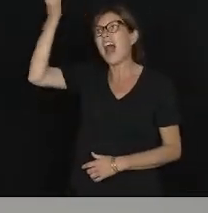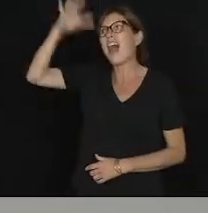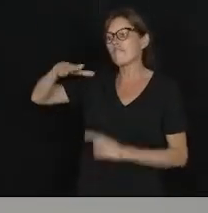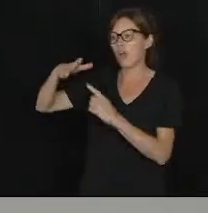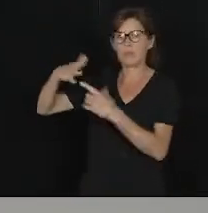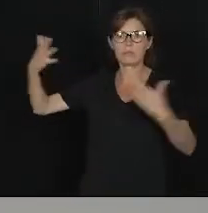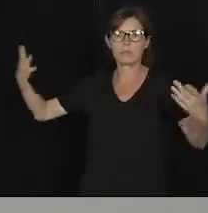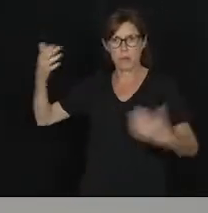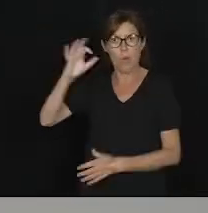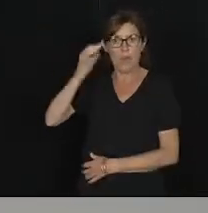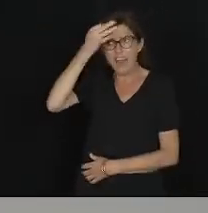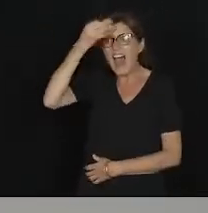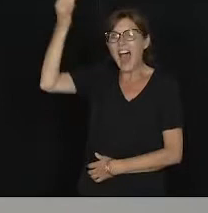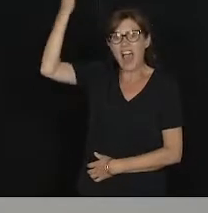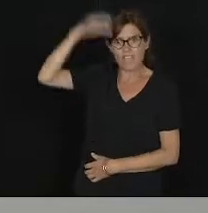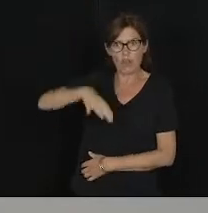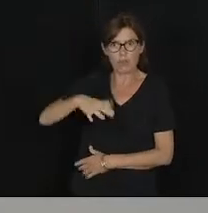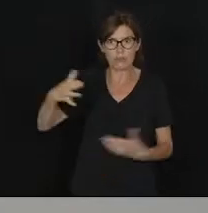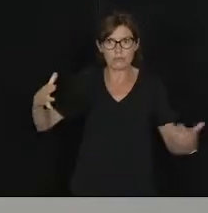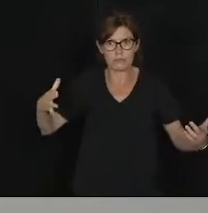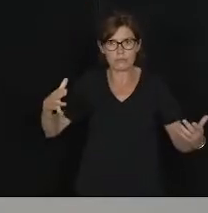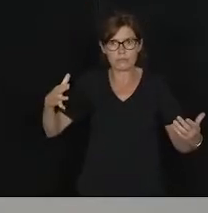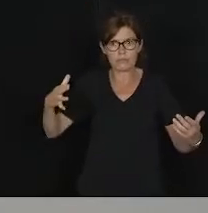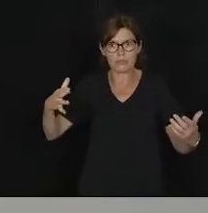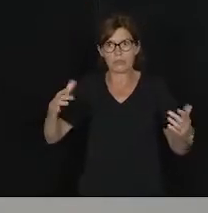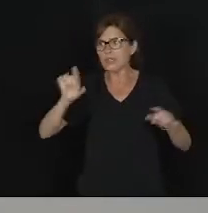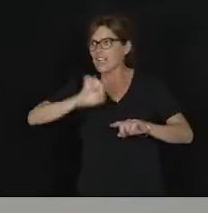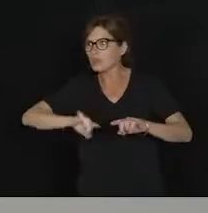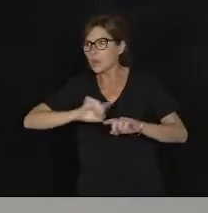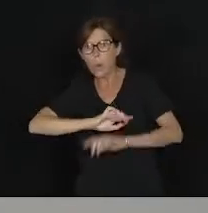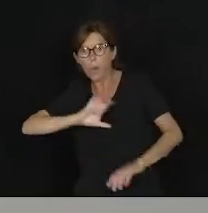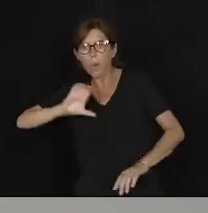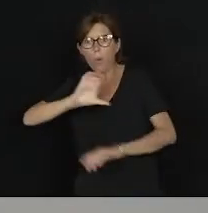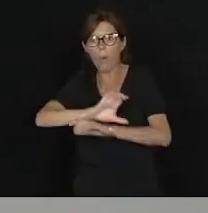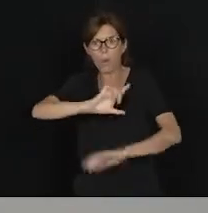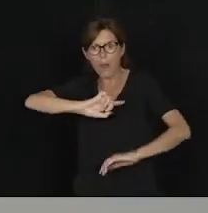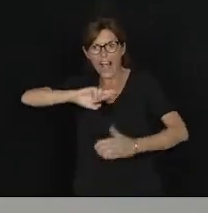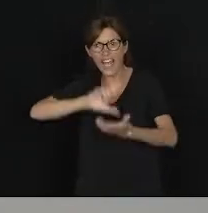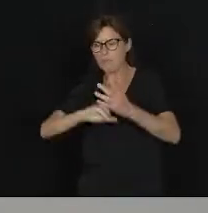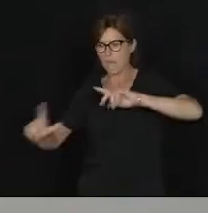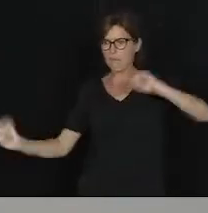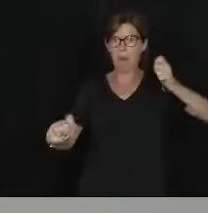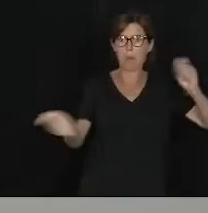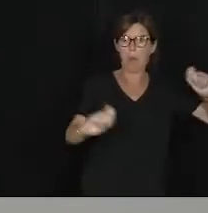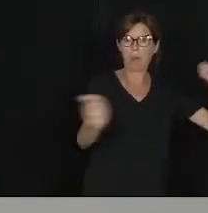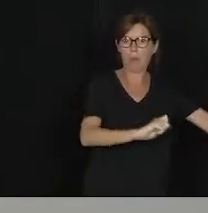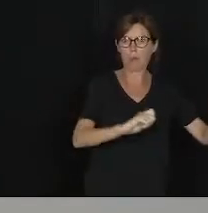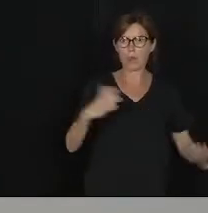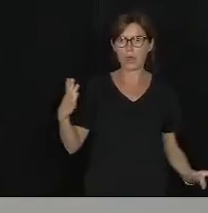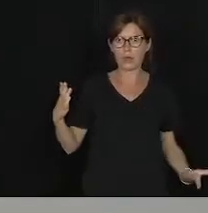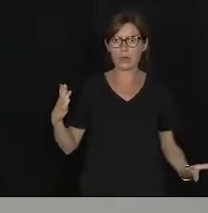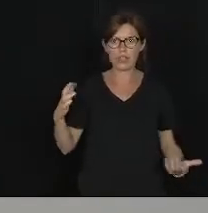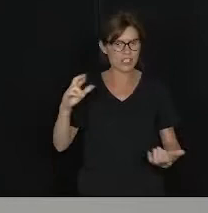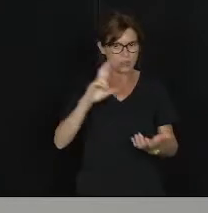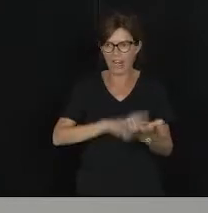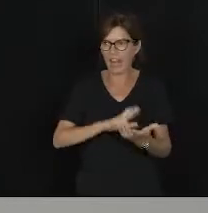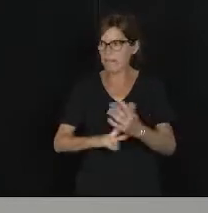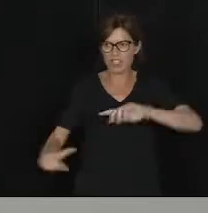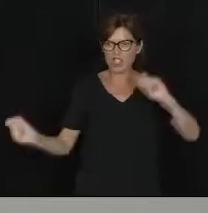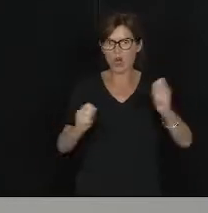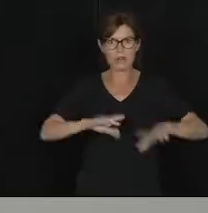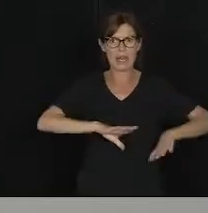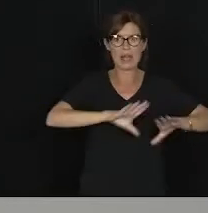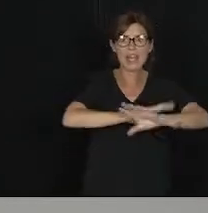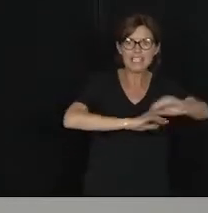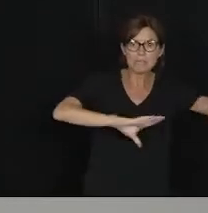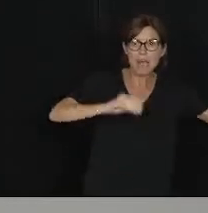mot d'invention contre la routine. Hein, invention contre la routine. Ces changements rapides de configuration, ces changements brutaux de rythme, d'espace, de